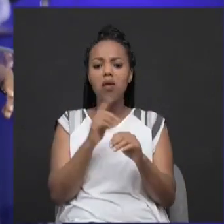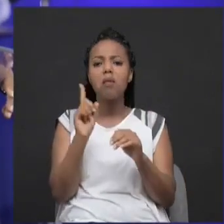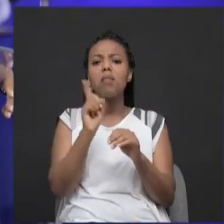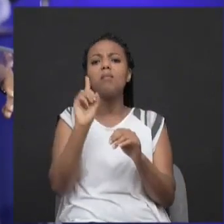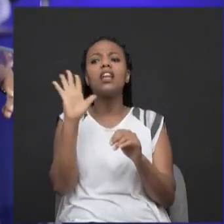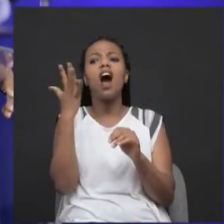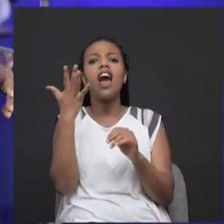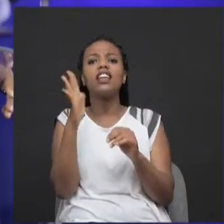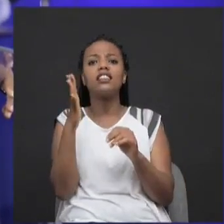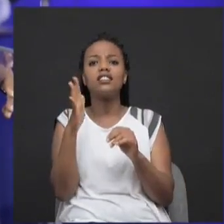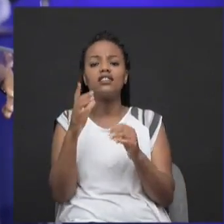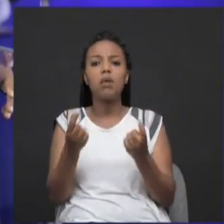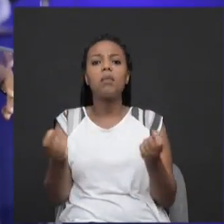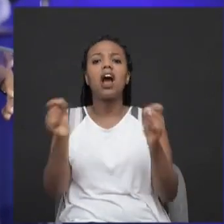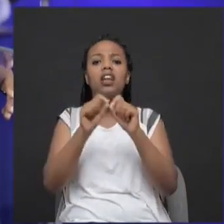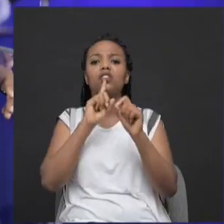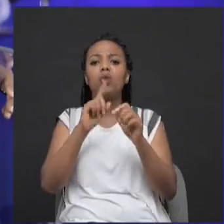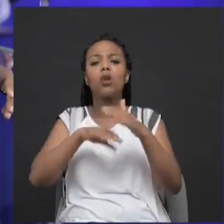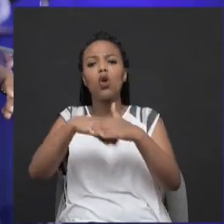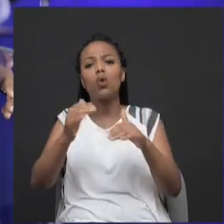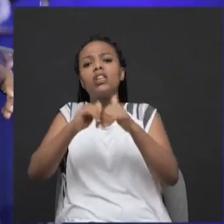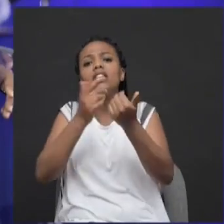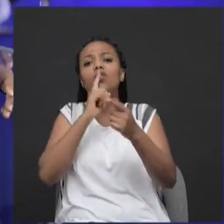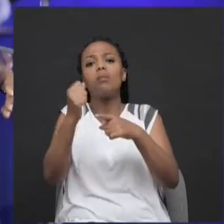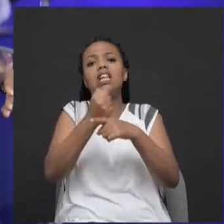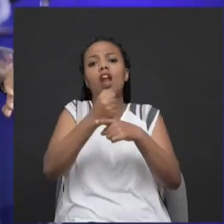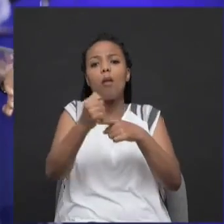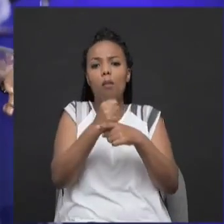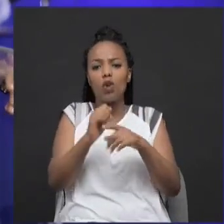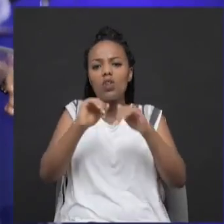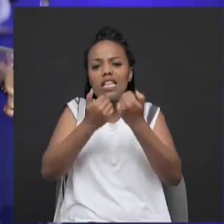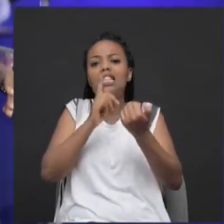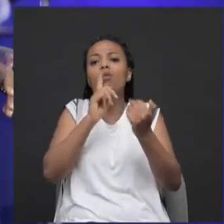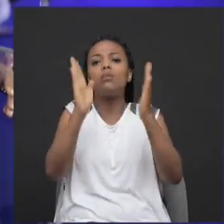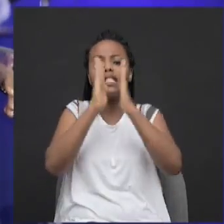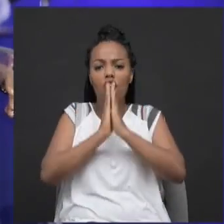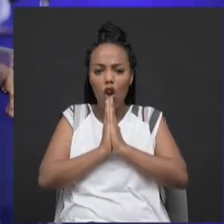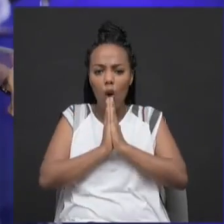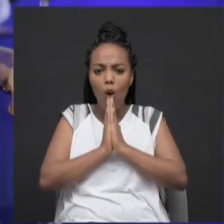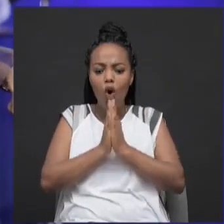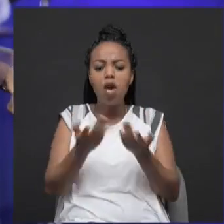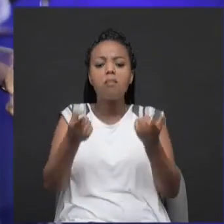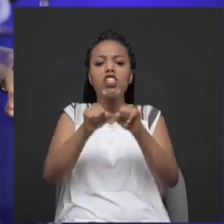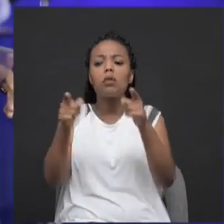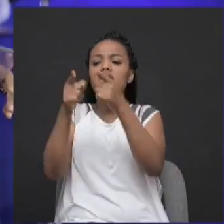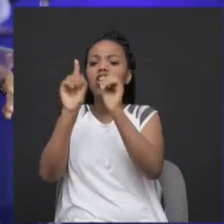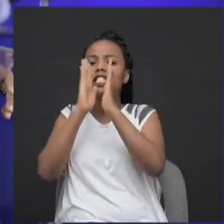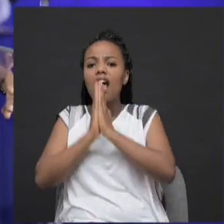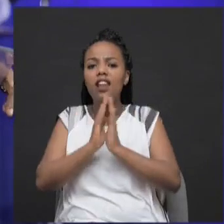ነው የምናወጣው? እንዴት ነው የምንለማመደው? እንዴት ነው የምንጸልየው? መቼ ነው